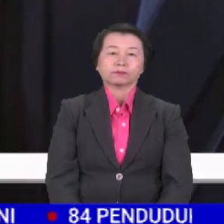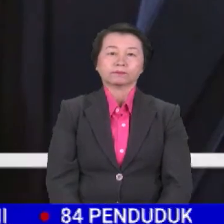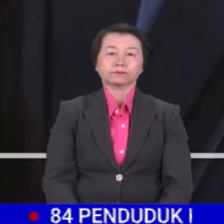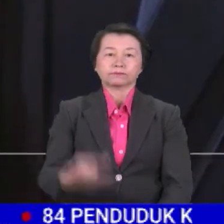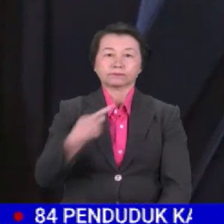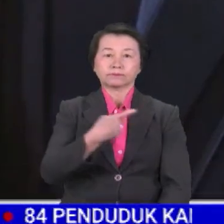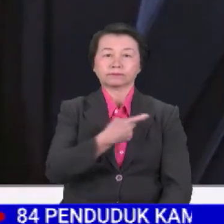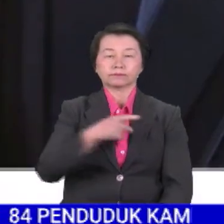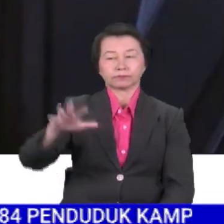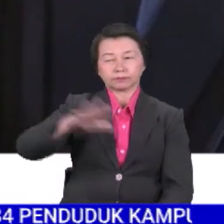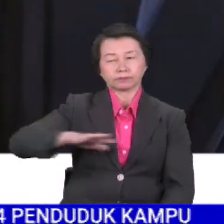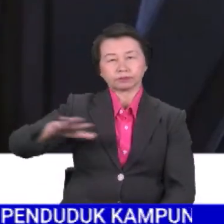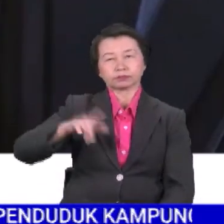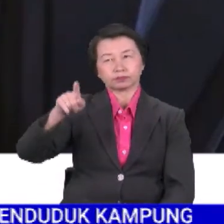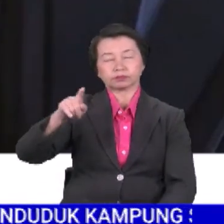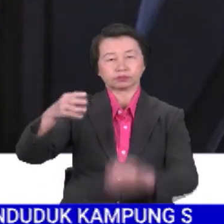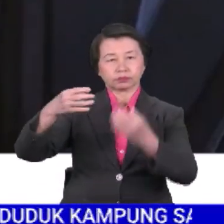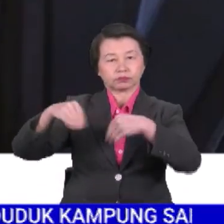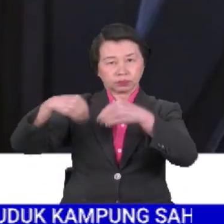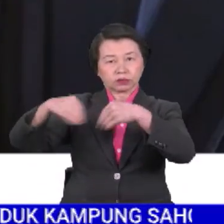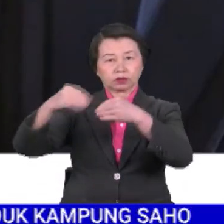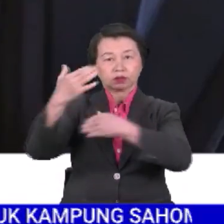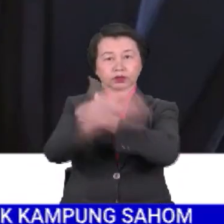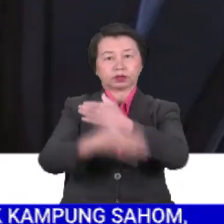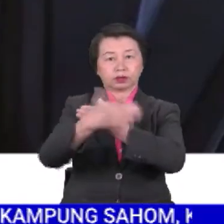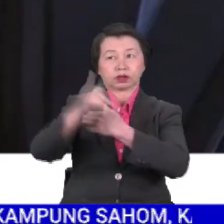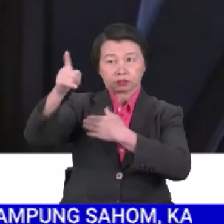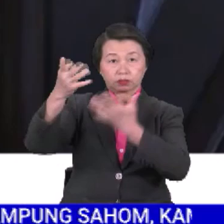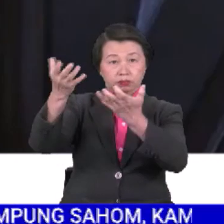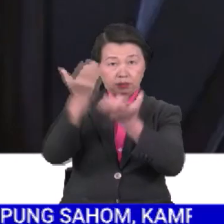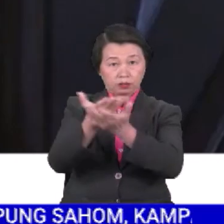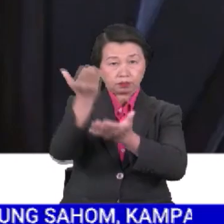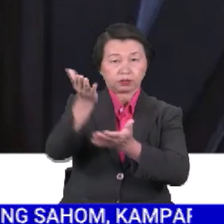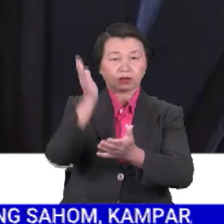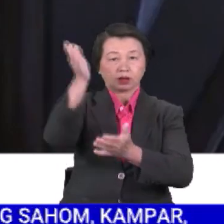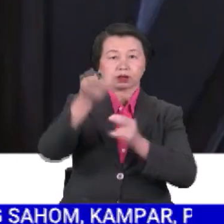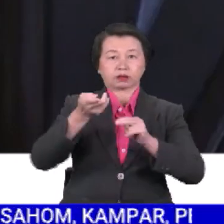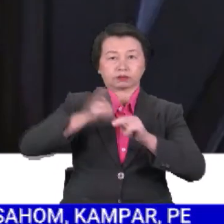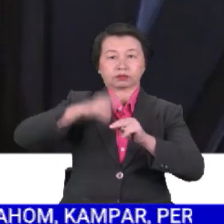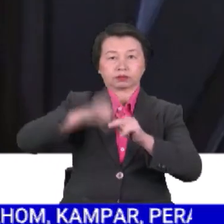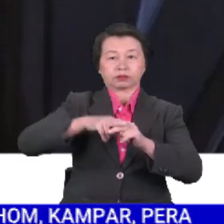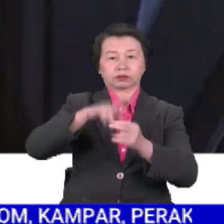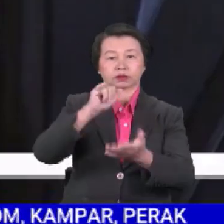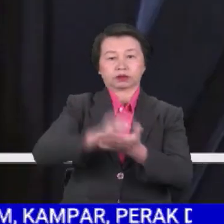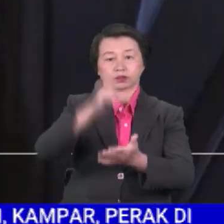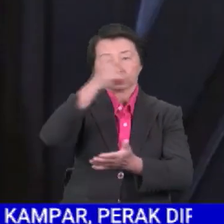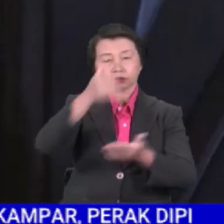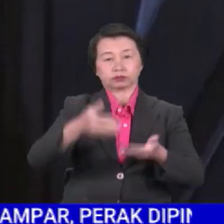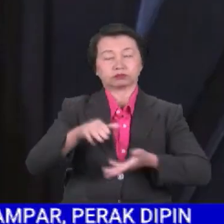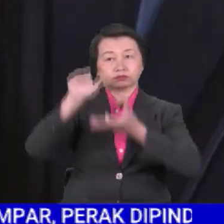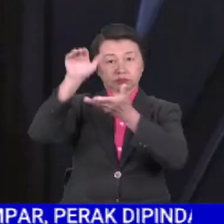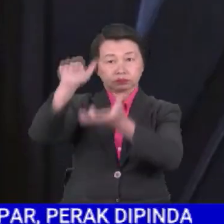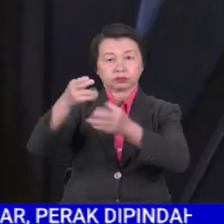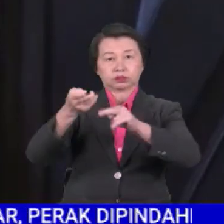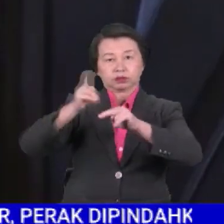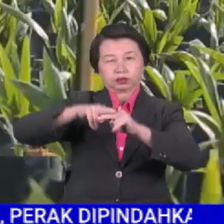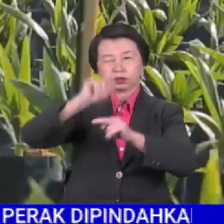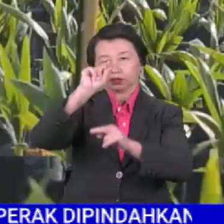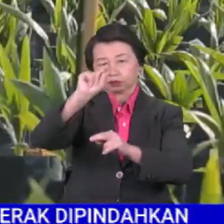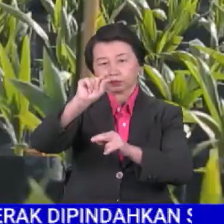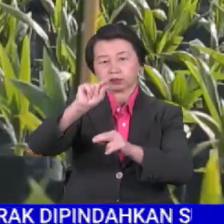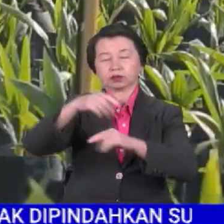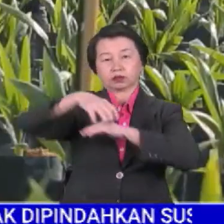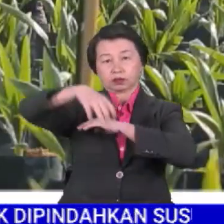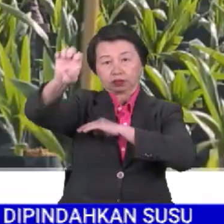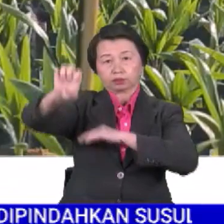Kita jangkakan permintaan daripada negara-negara pengimport akan meningkat. That's why it contribute peningkatan sedikit pada